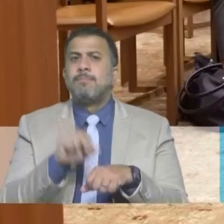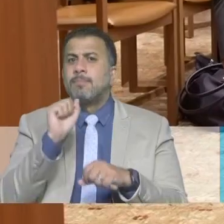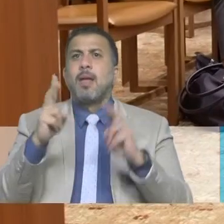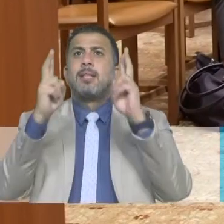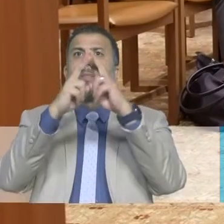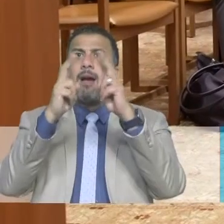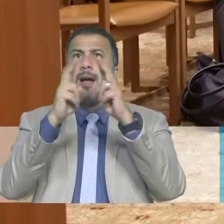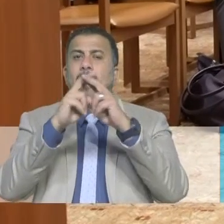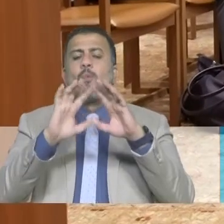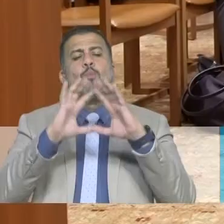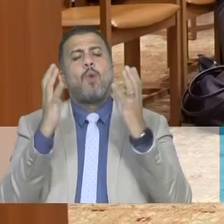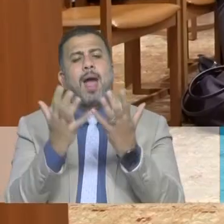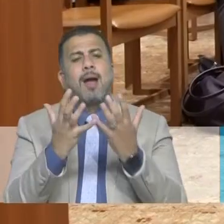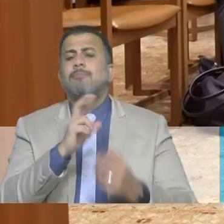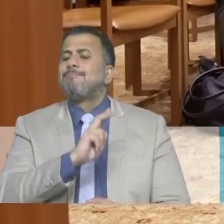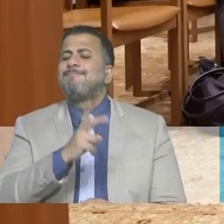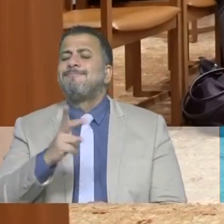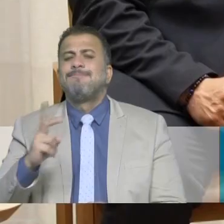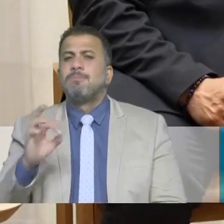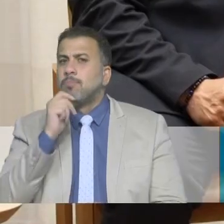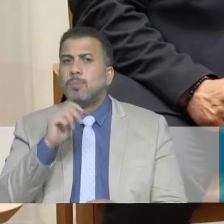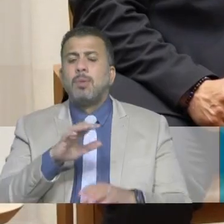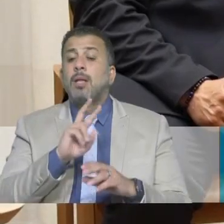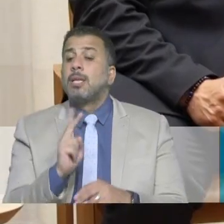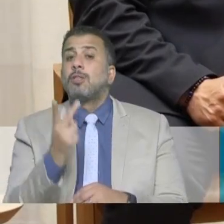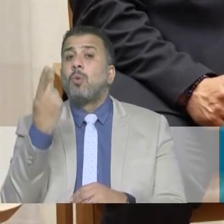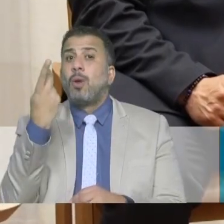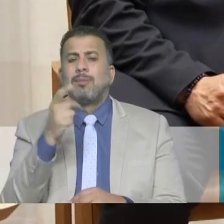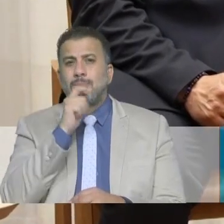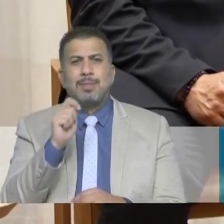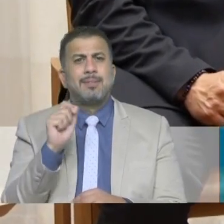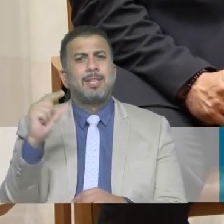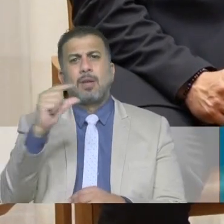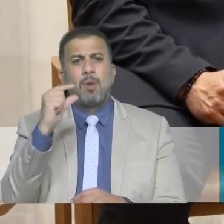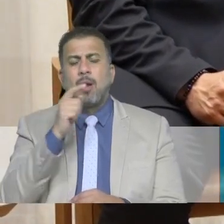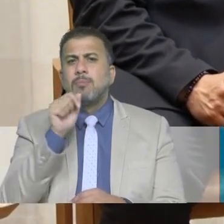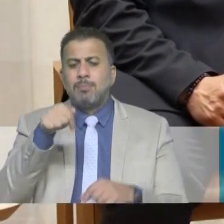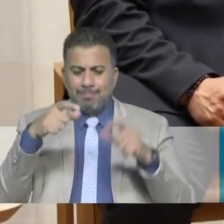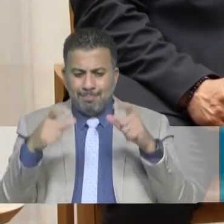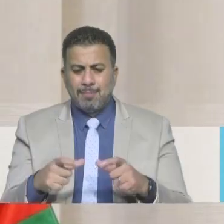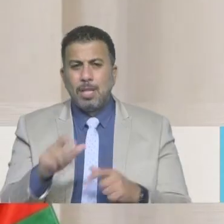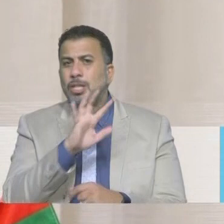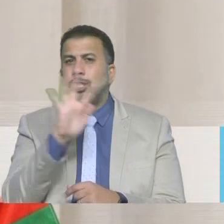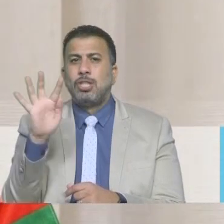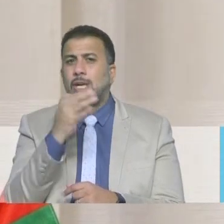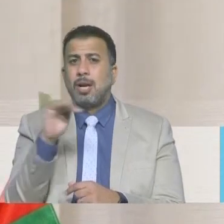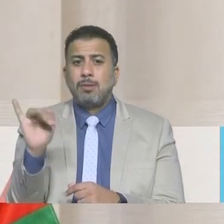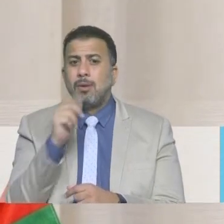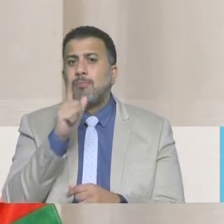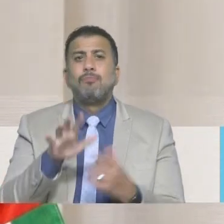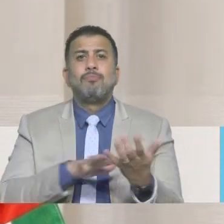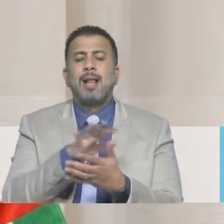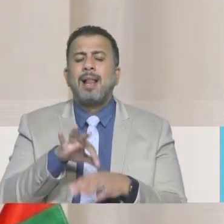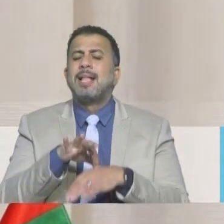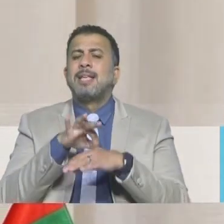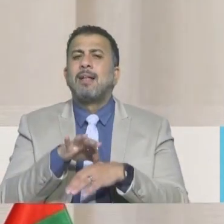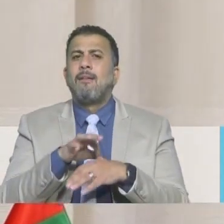المتجدده والمناخ وغيرها فضلا عن مجمل التطورات الدوليه ومنها الاوضاع في منطقه الشرق الاوسط والازمه